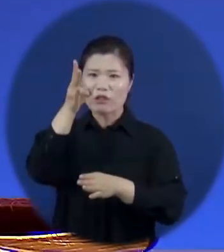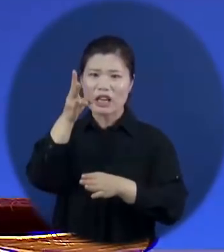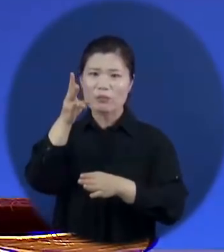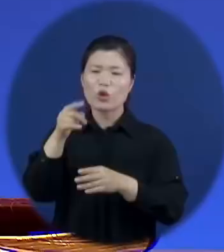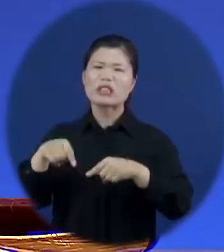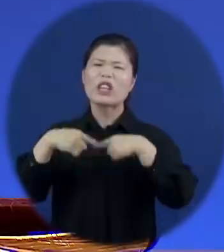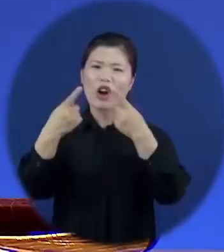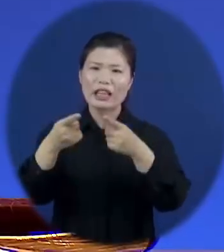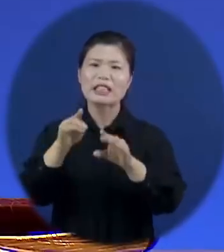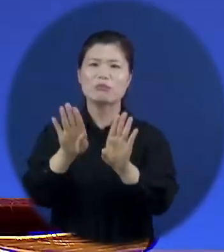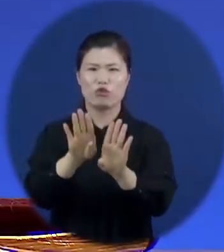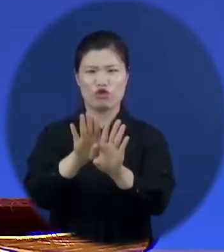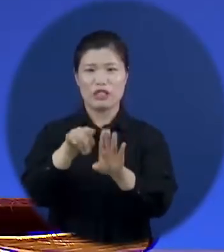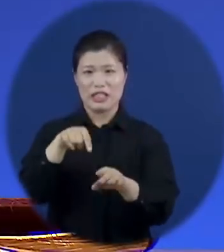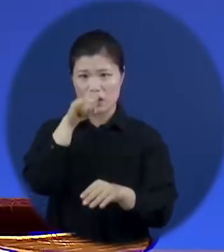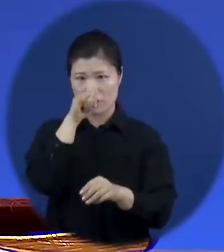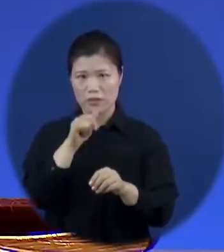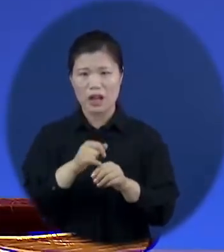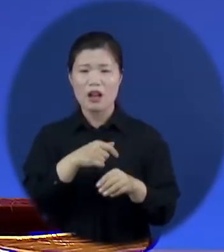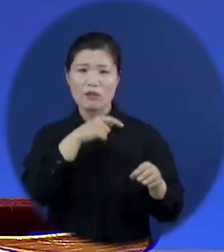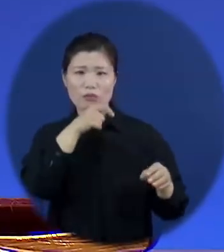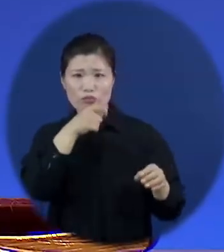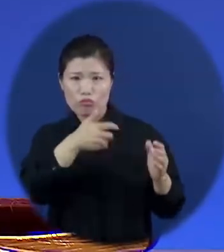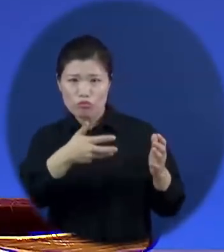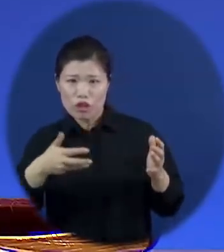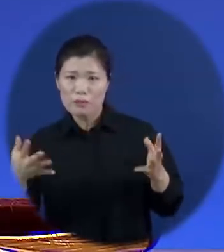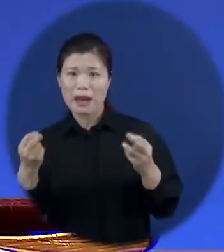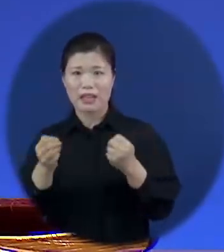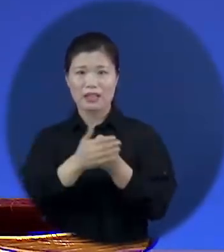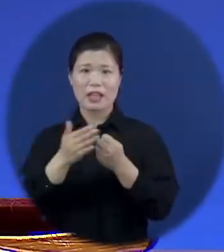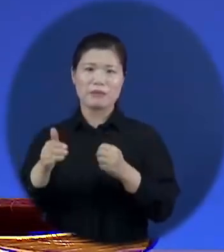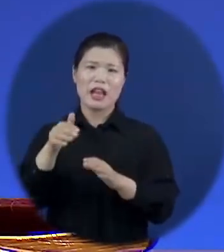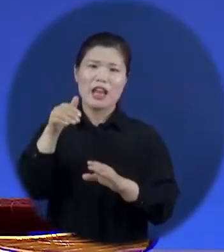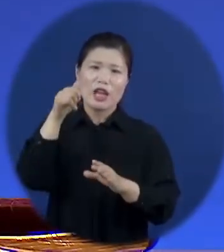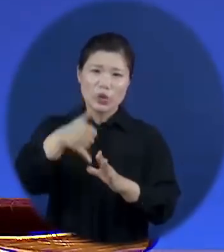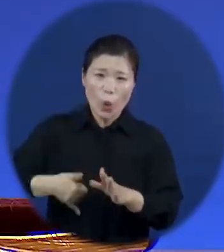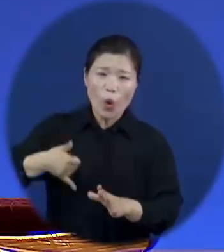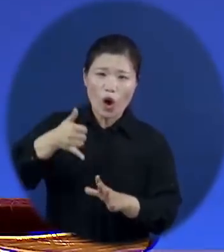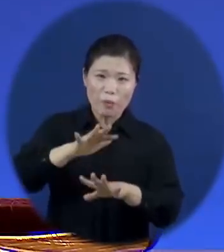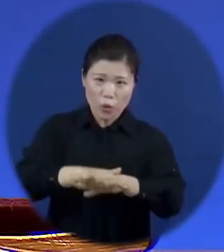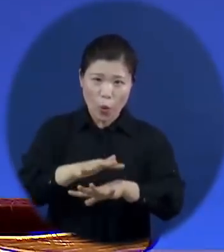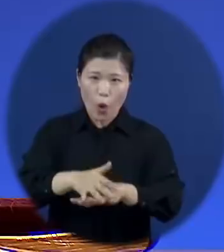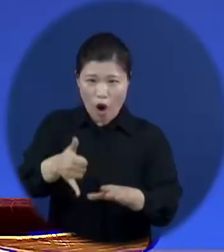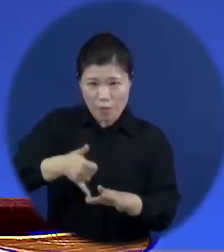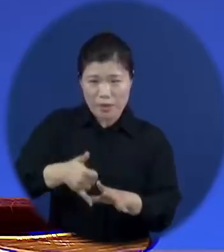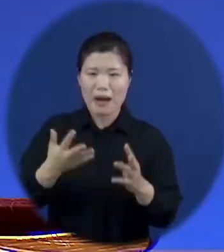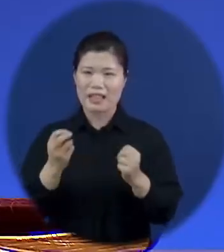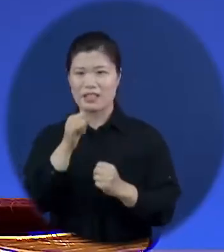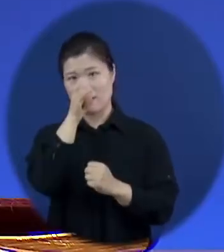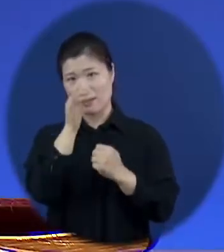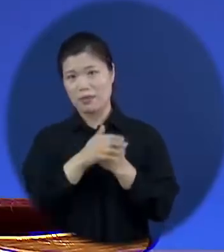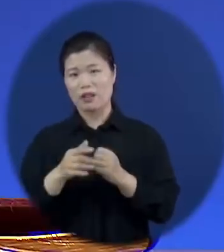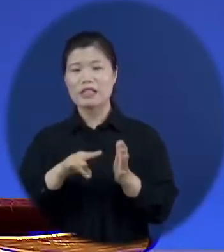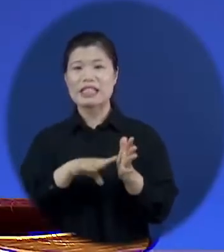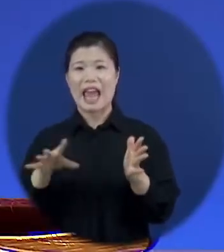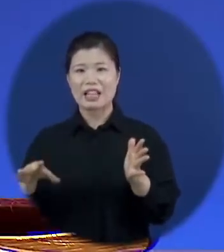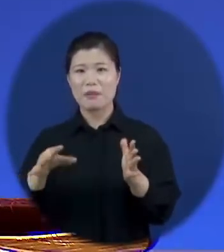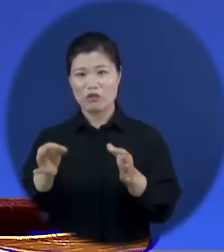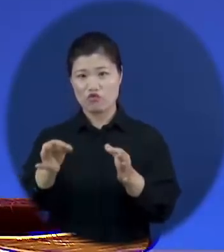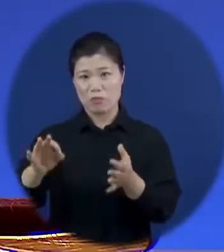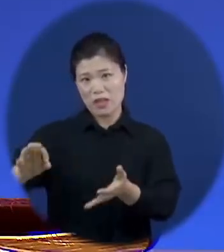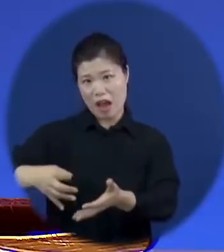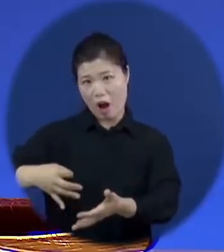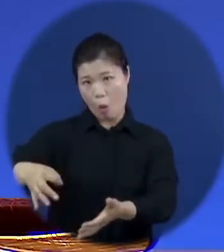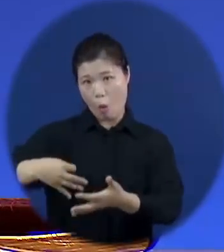들어오는 관문이었습니다. 물이 풍성하여 농업이 융성한 도시였죠. 당연히 세금